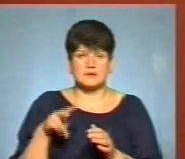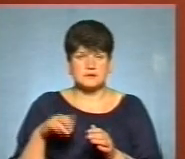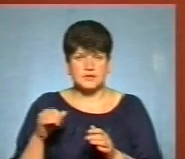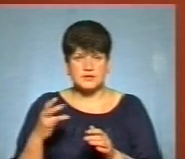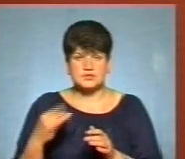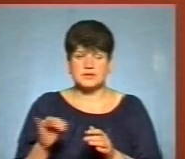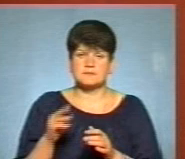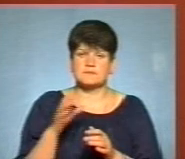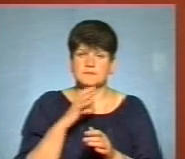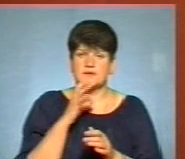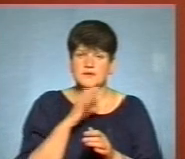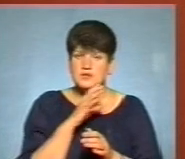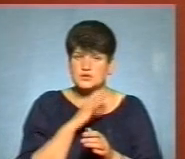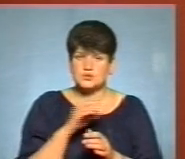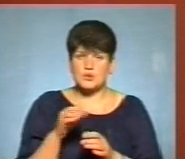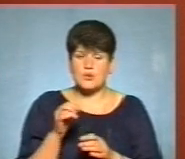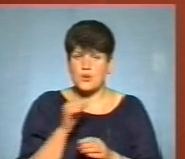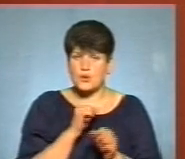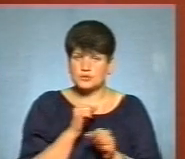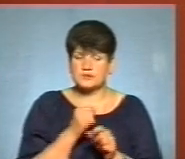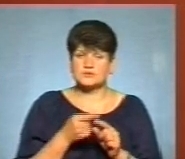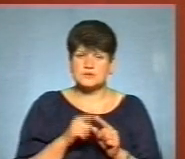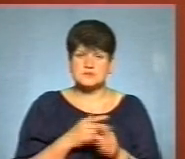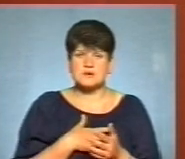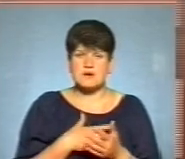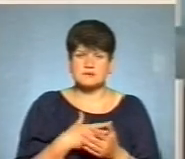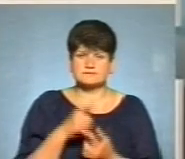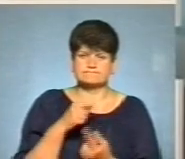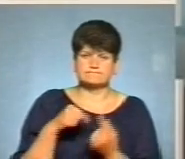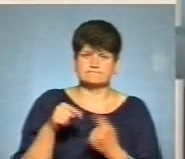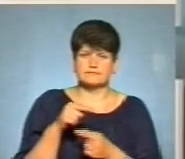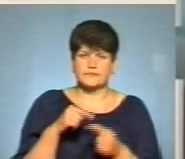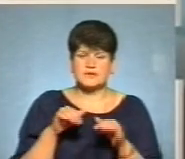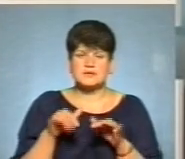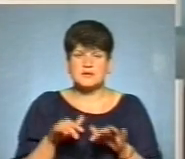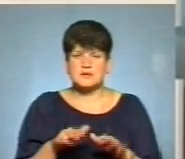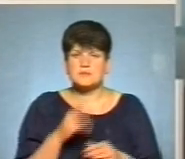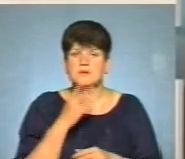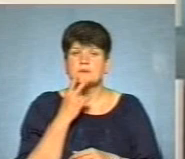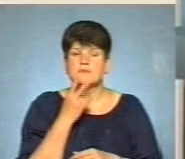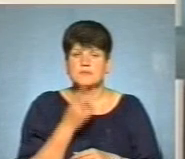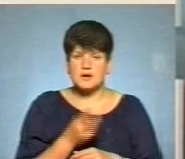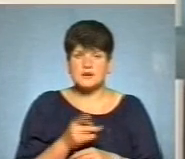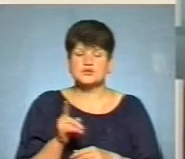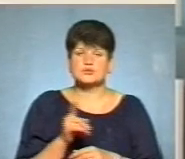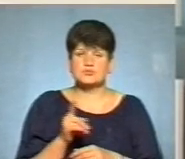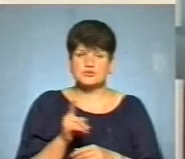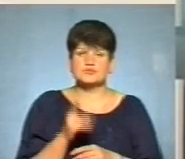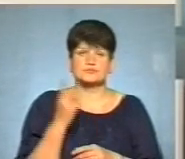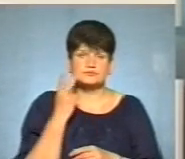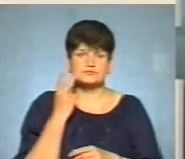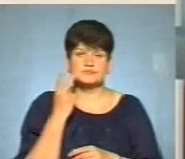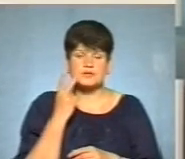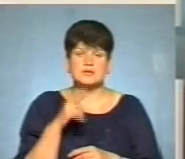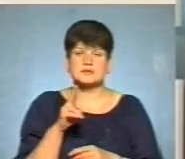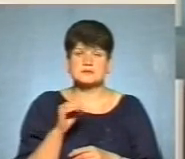то все це сприяє активній циклональній діяльності. І ми бачимо, що з певною регулярністю ці